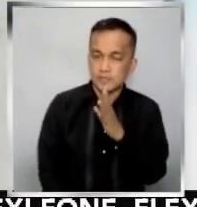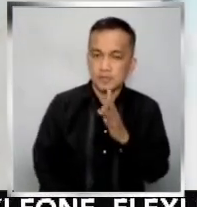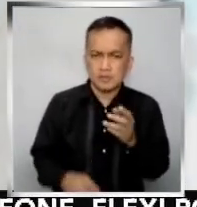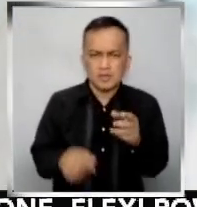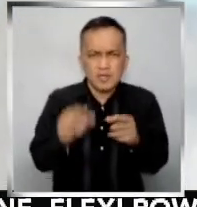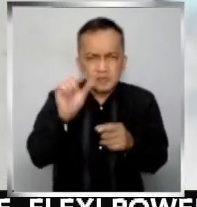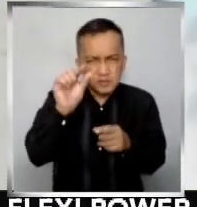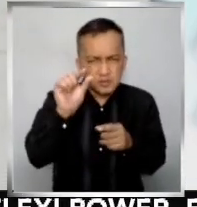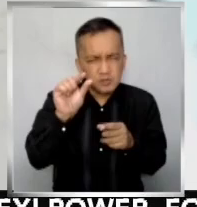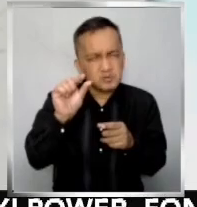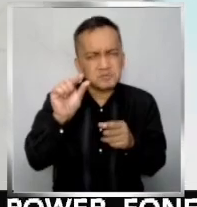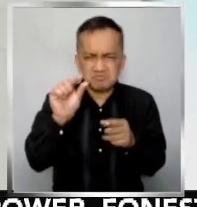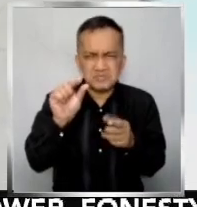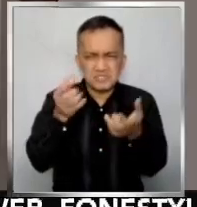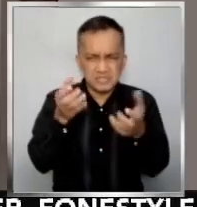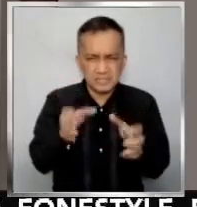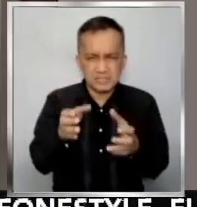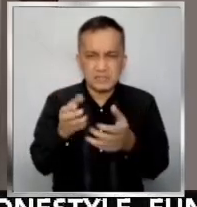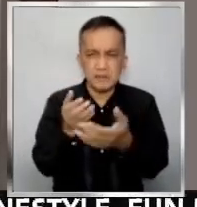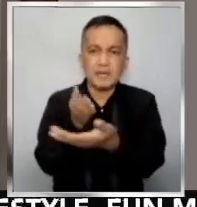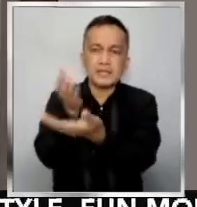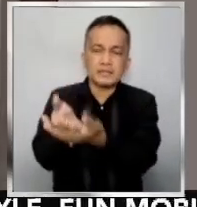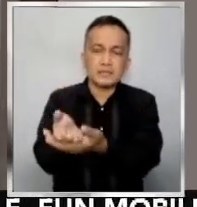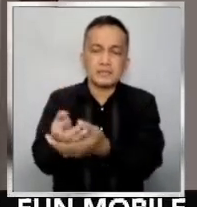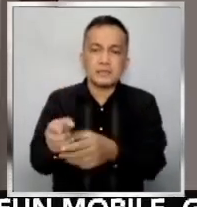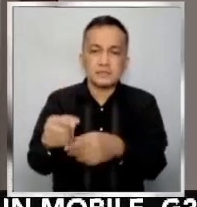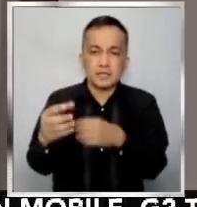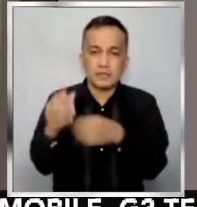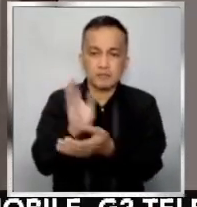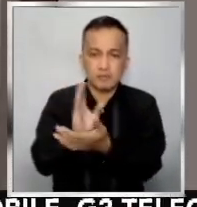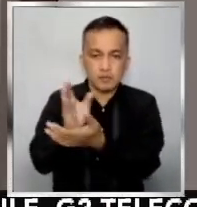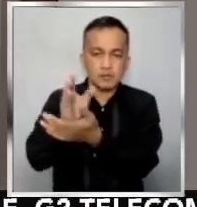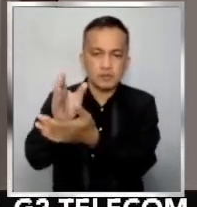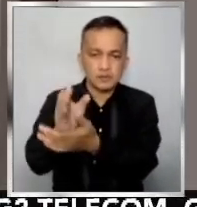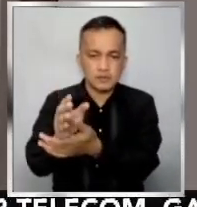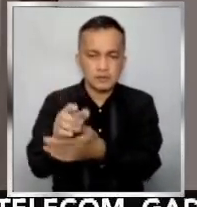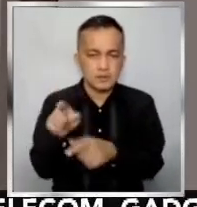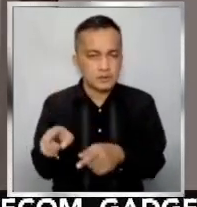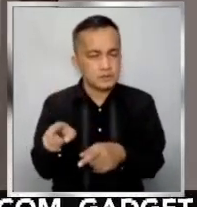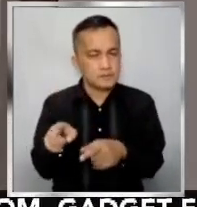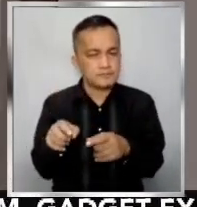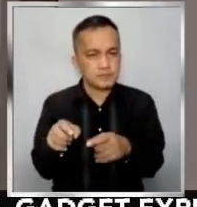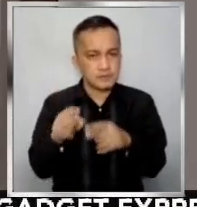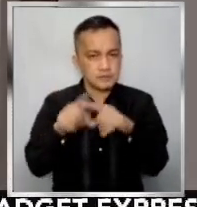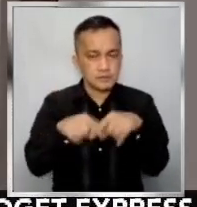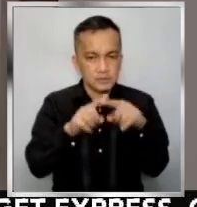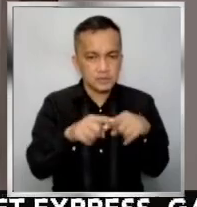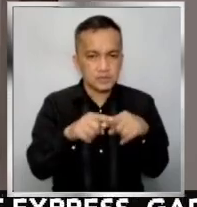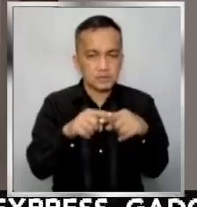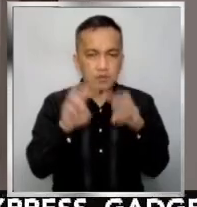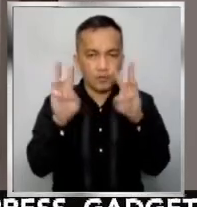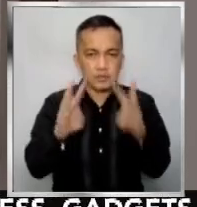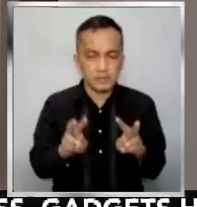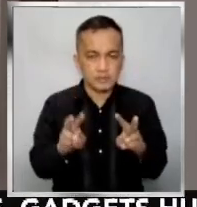siya sa Boracay based on the prevailing weather conditions.